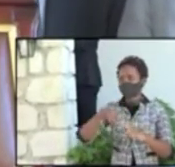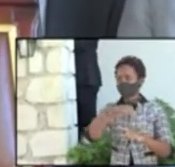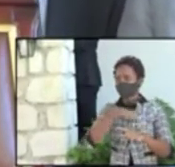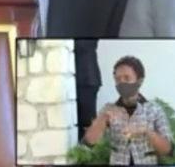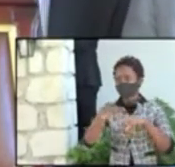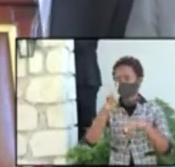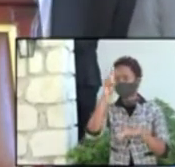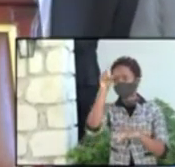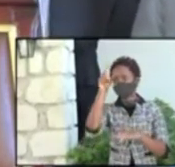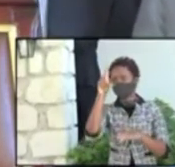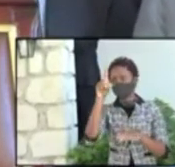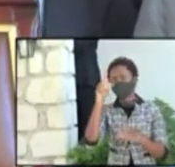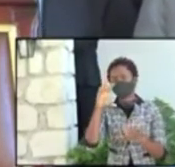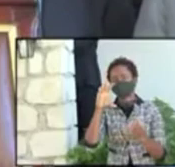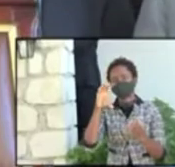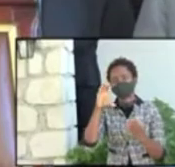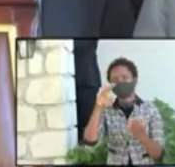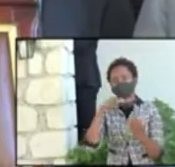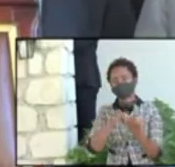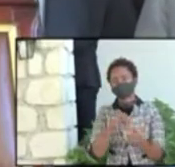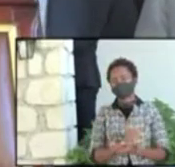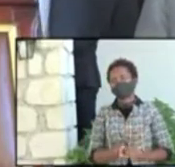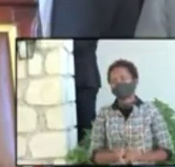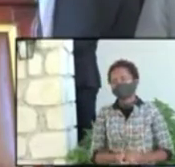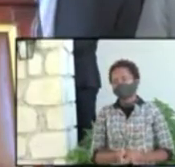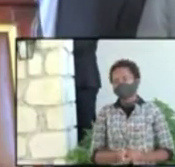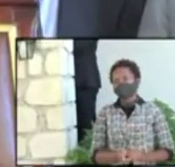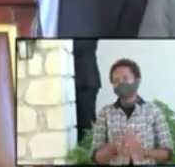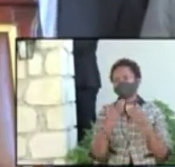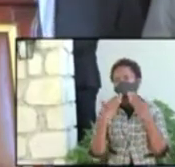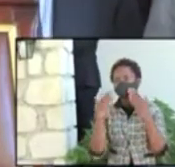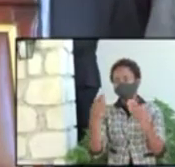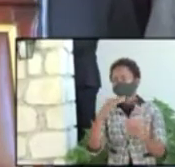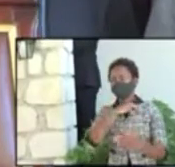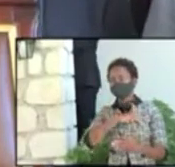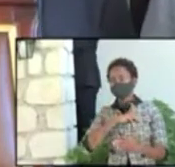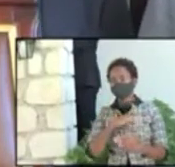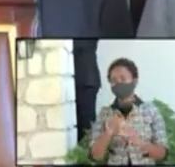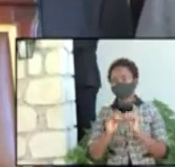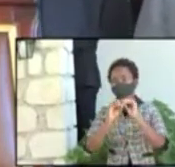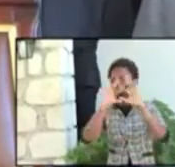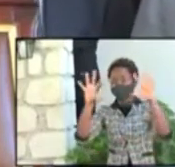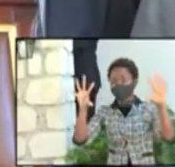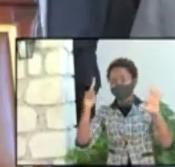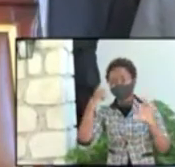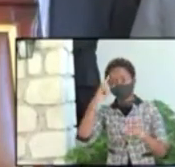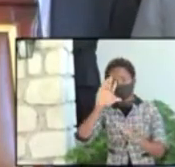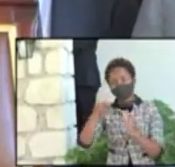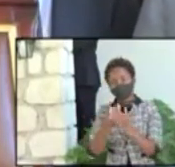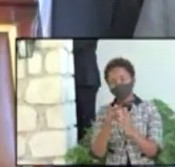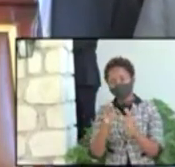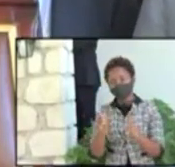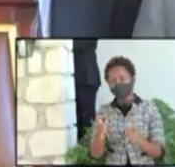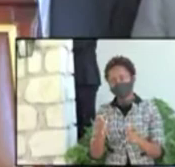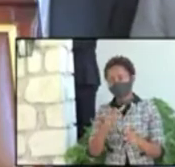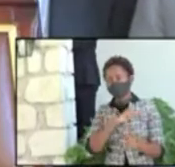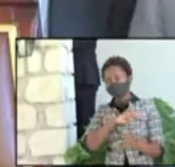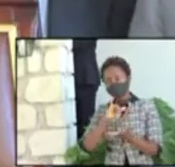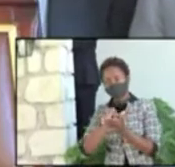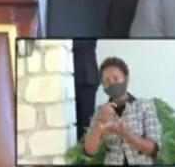fait 100 000. Merci, merci ministre. Ça veut dire que clair pour tout le monde que mes ministres, ça me dit, songez,